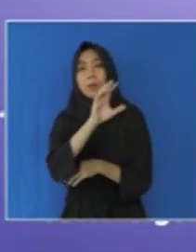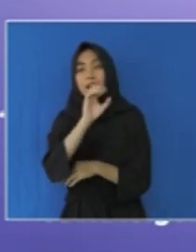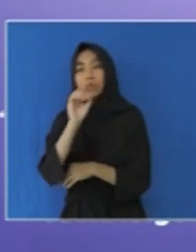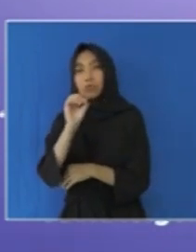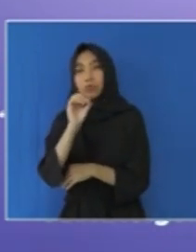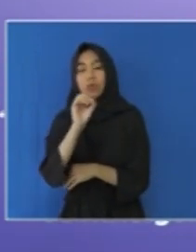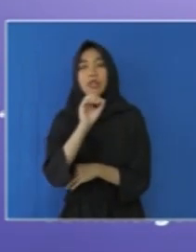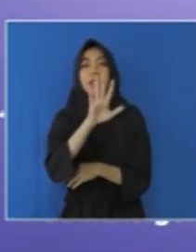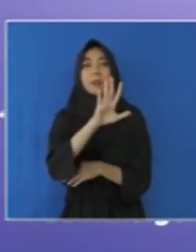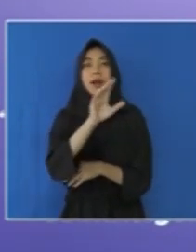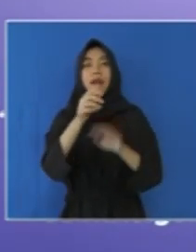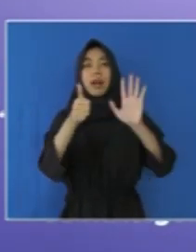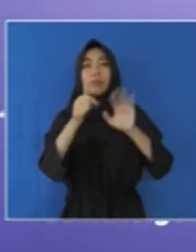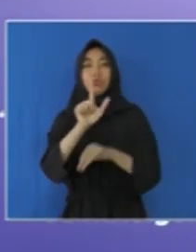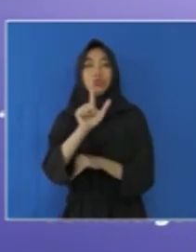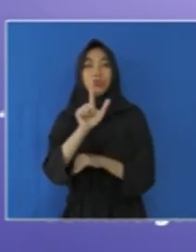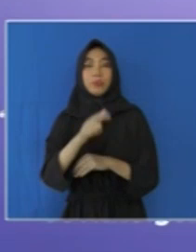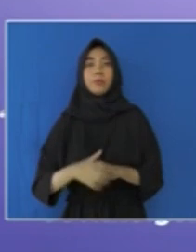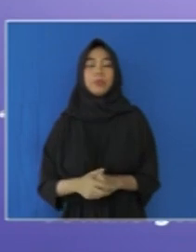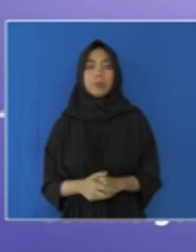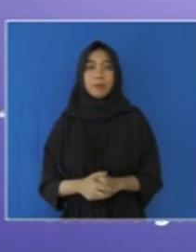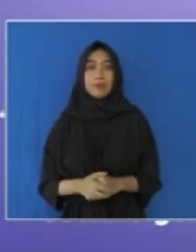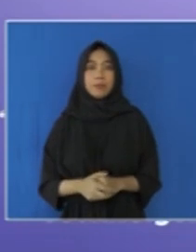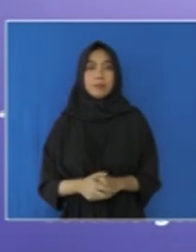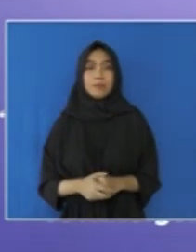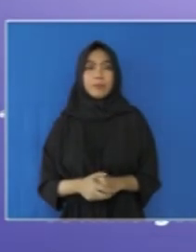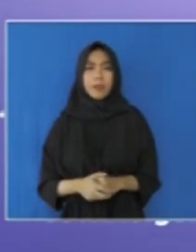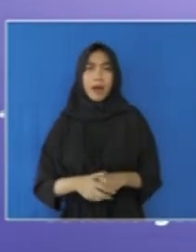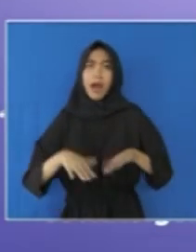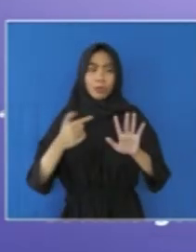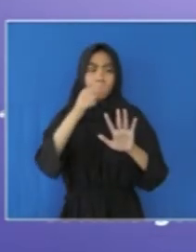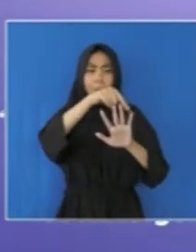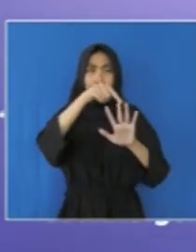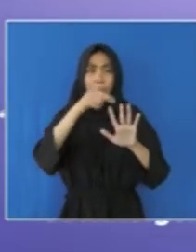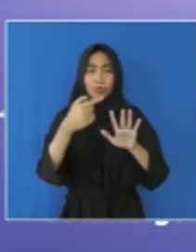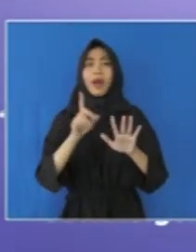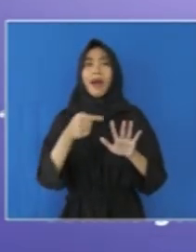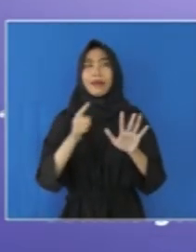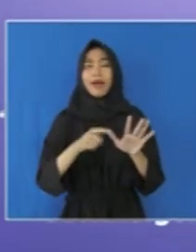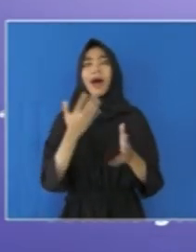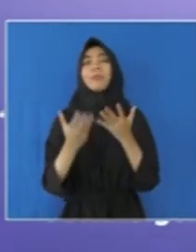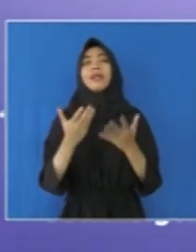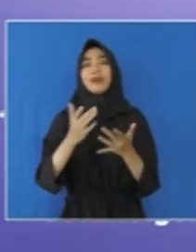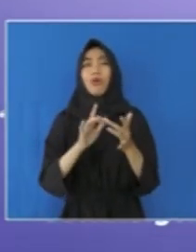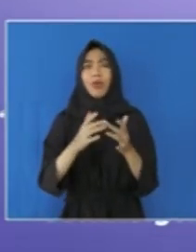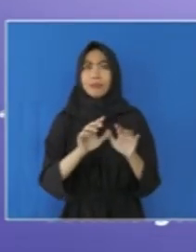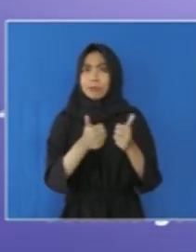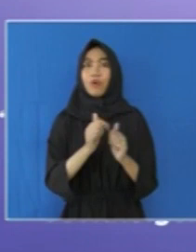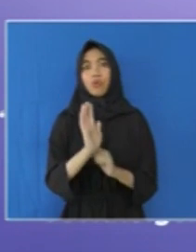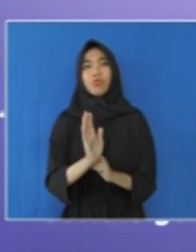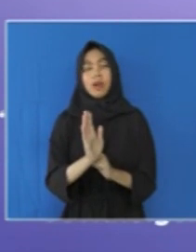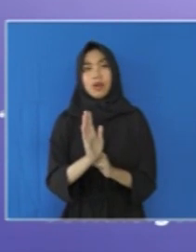1557 Hai banyak aplikasi online dan telemedicine lain yang telah disiapkan